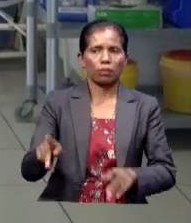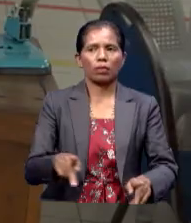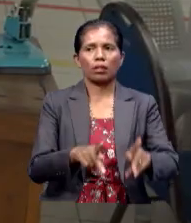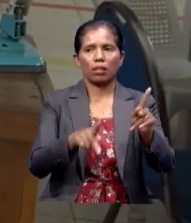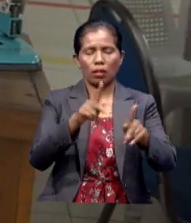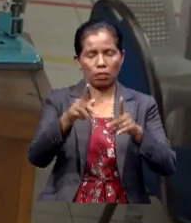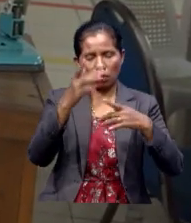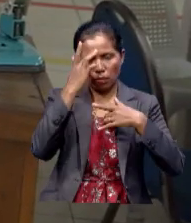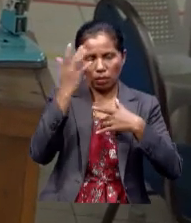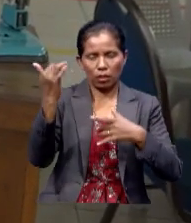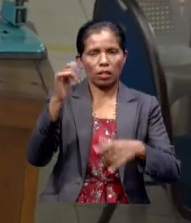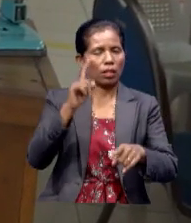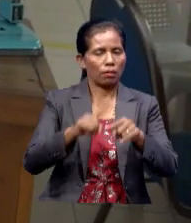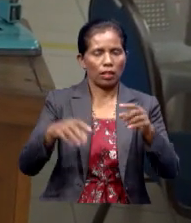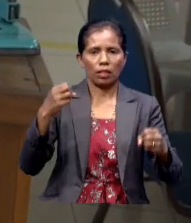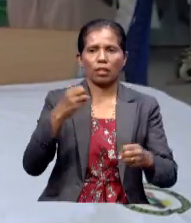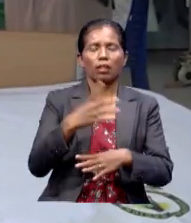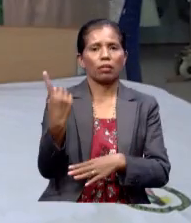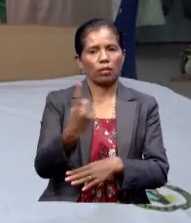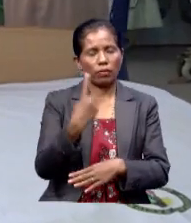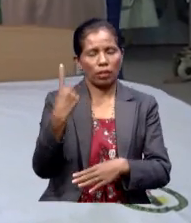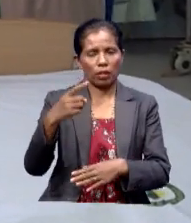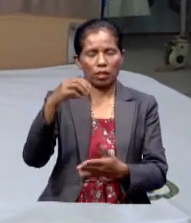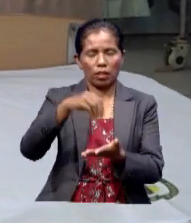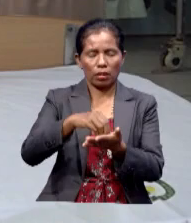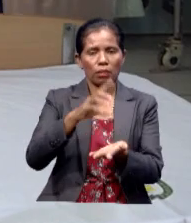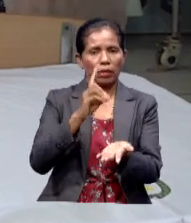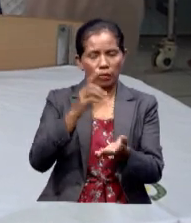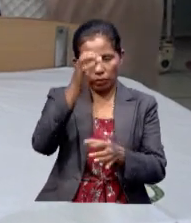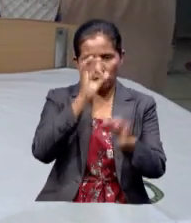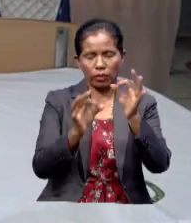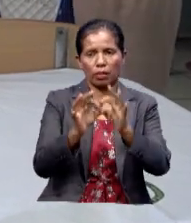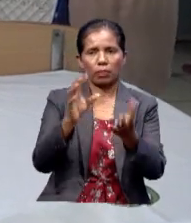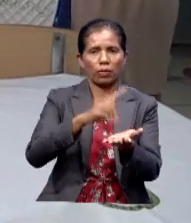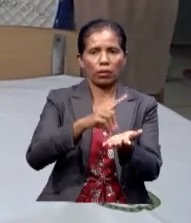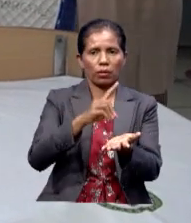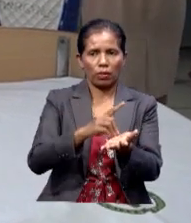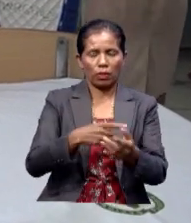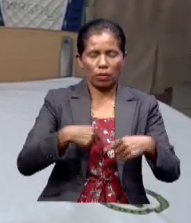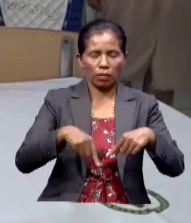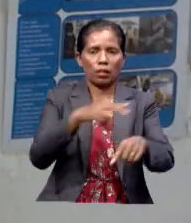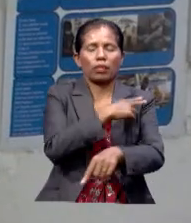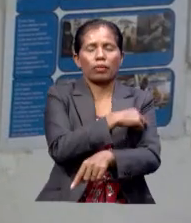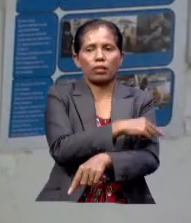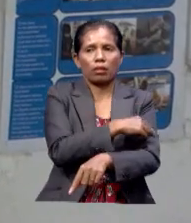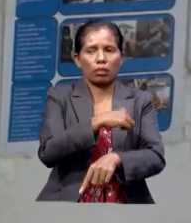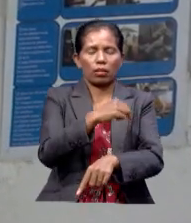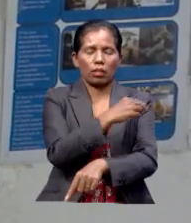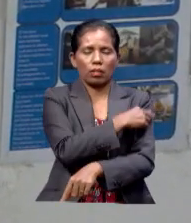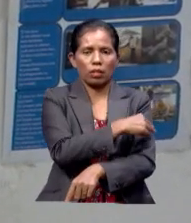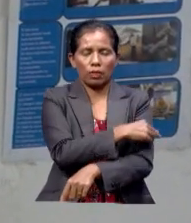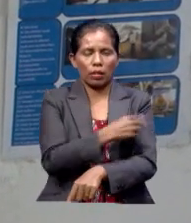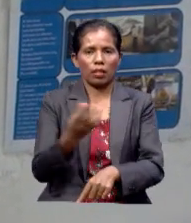paciente sira atu labele paniku mebe nafatin atau fiar pessoal Saudi sira ho di halo tratamento Saudi ia hospital no centro Saudi